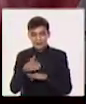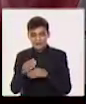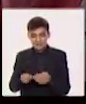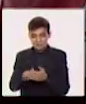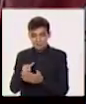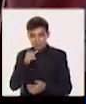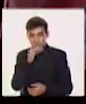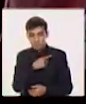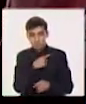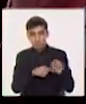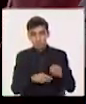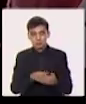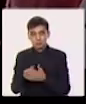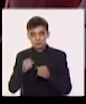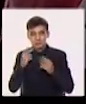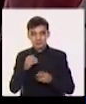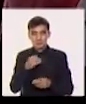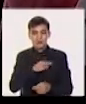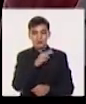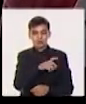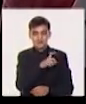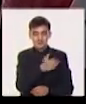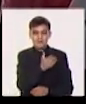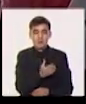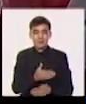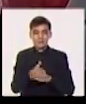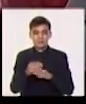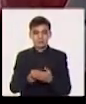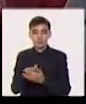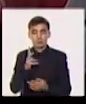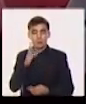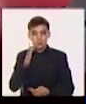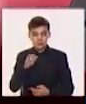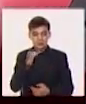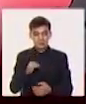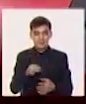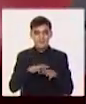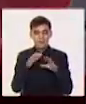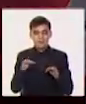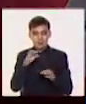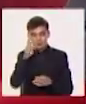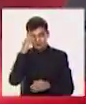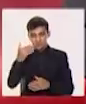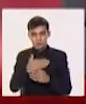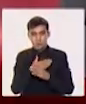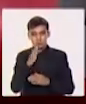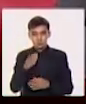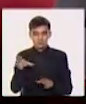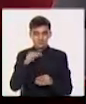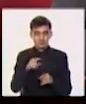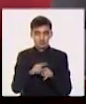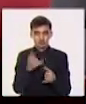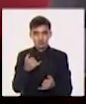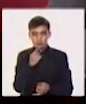жоқ. Онда қайтыс болған адамның несиесін кім төлейді? Дағдарыс кезінде мемлекеттен үлкен қолдау көрген ірі қаржы ұйымдары қазіргідей